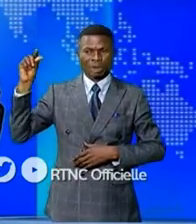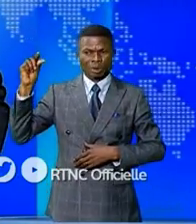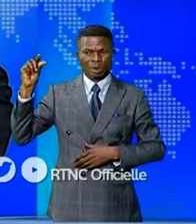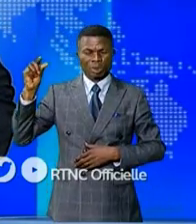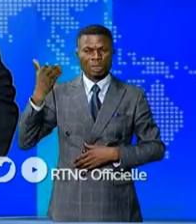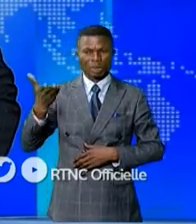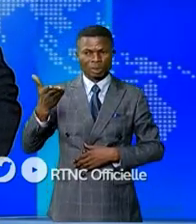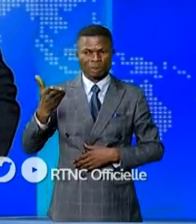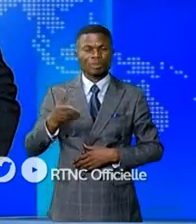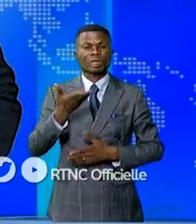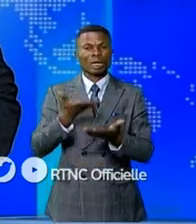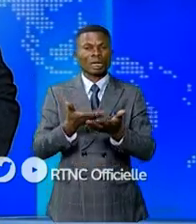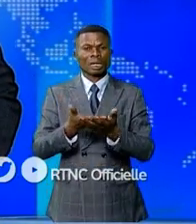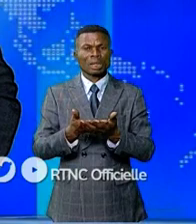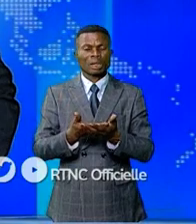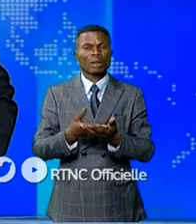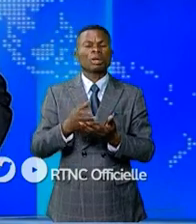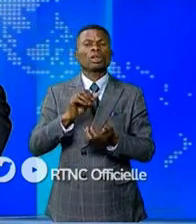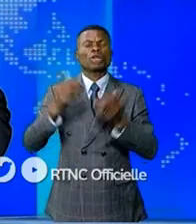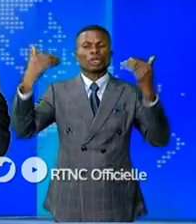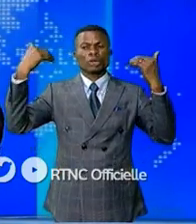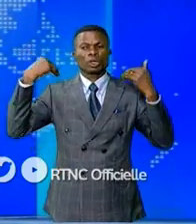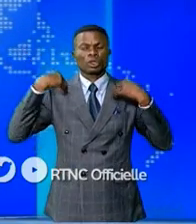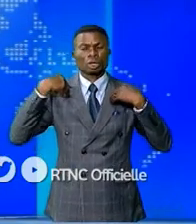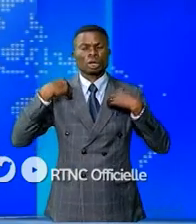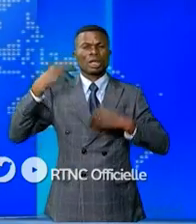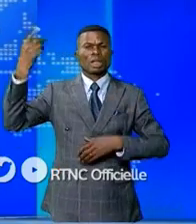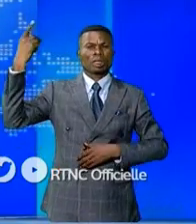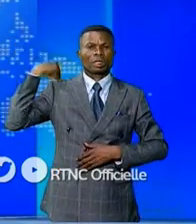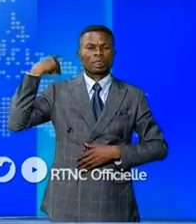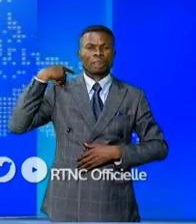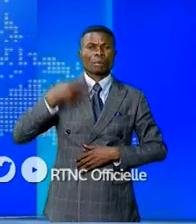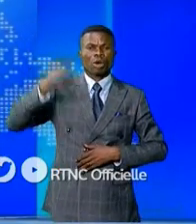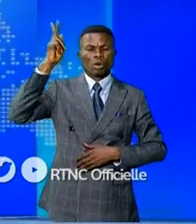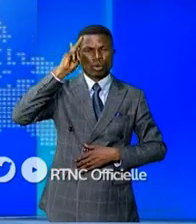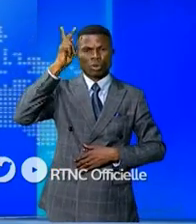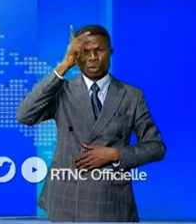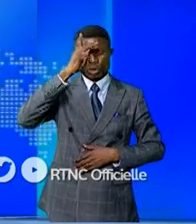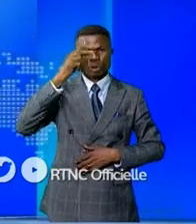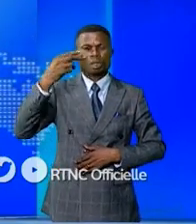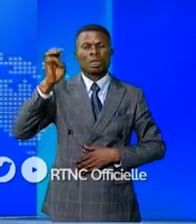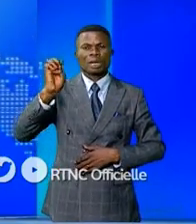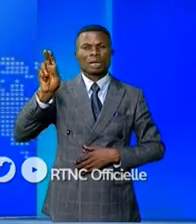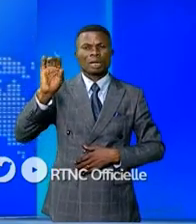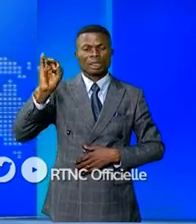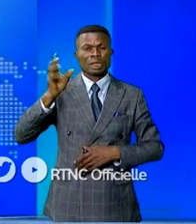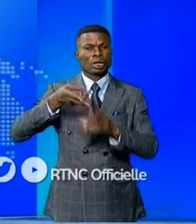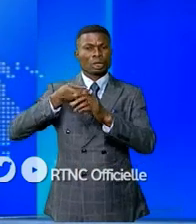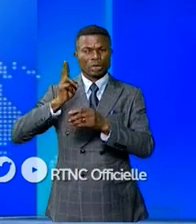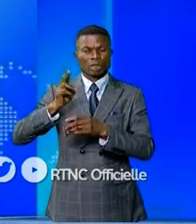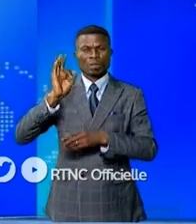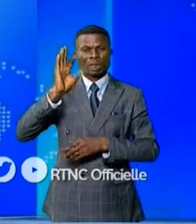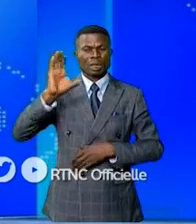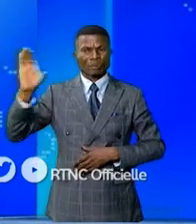à Kumwanza. Il s'agit d'un cadre, un haut cadre notable du Haut-Katanga. Éric Mouta vient de quitter l'FCC pour